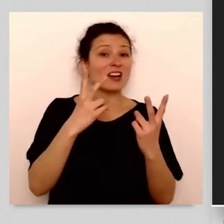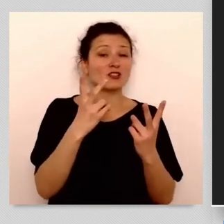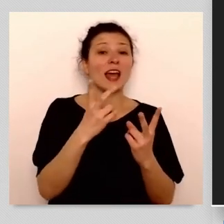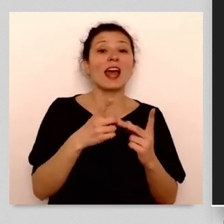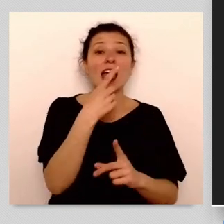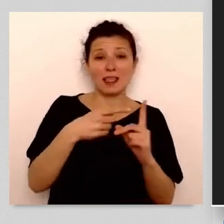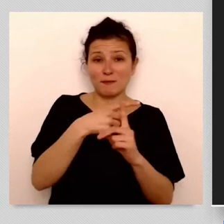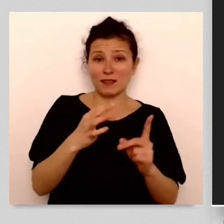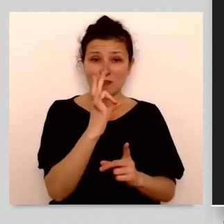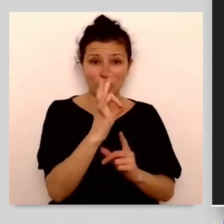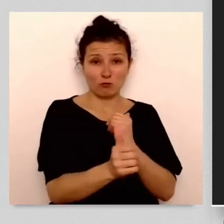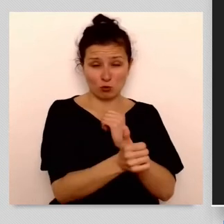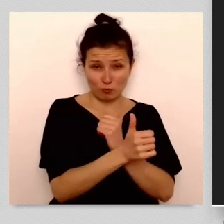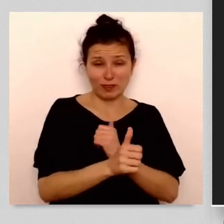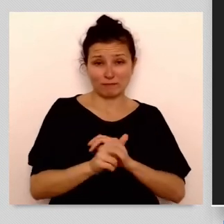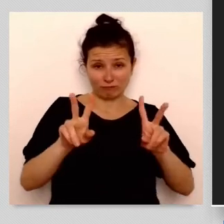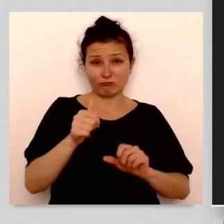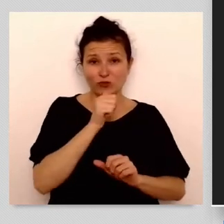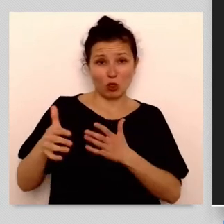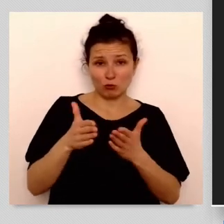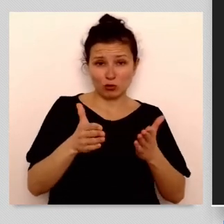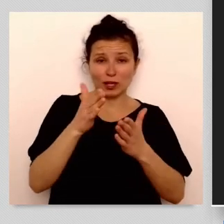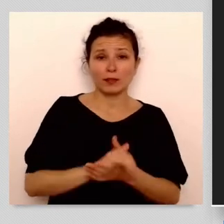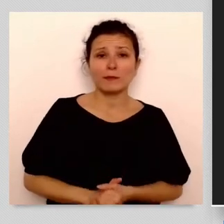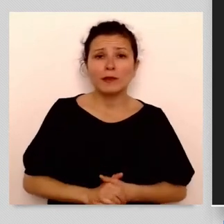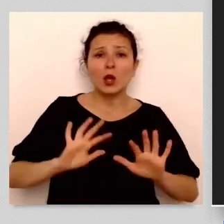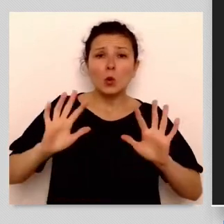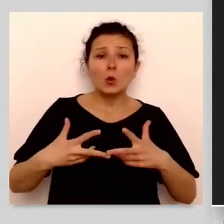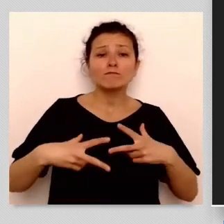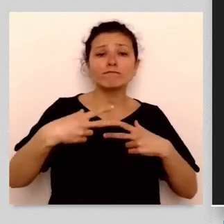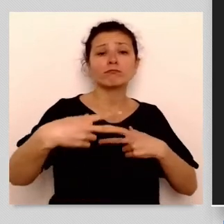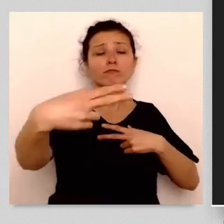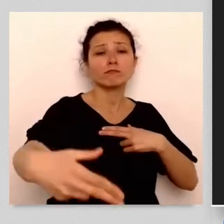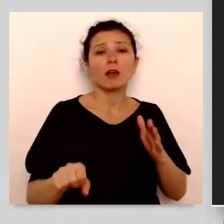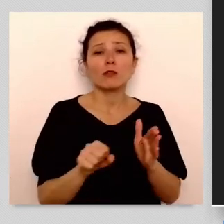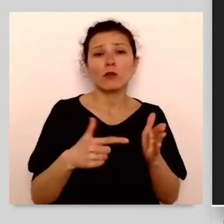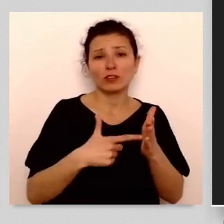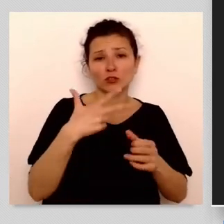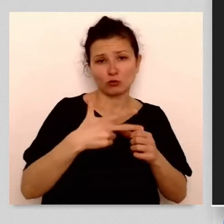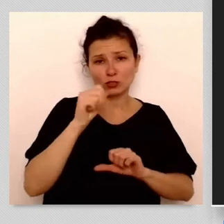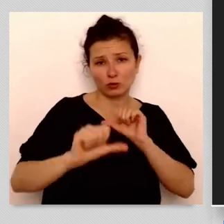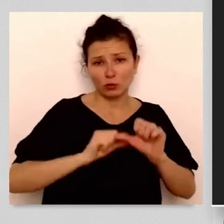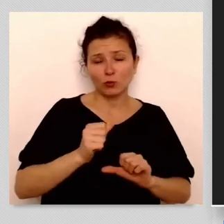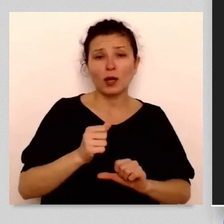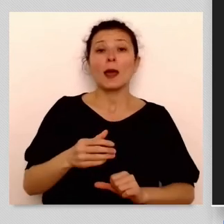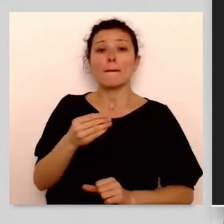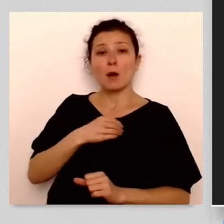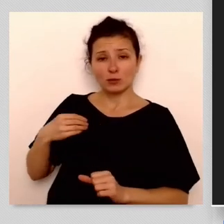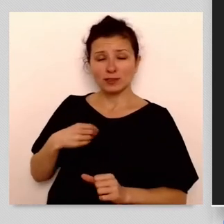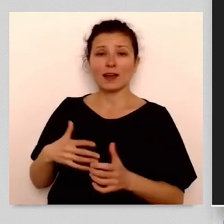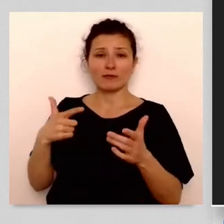szlaku są kolejne dekady, czyli do 2030 Polska 2050